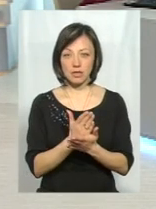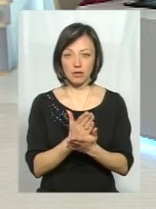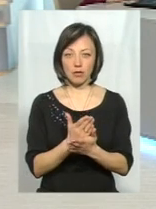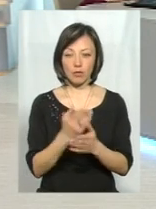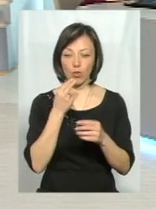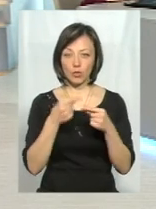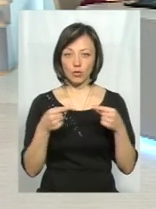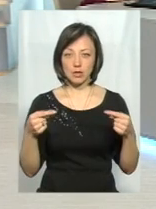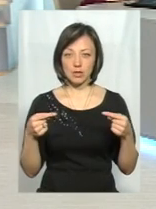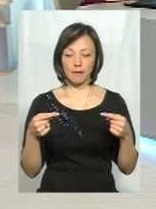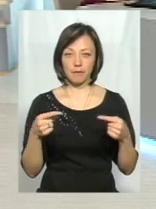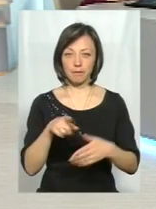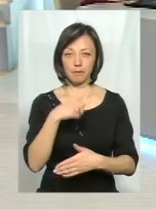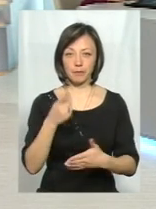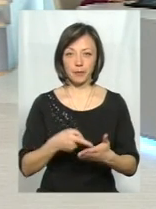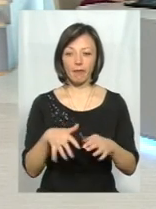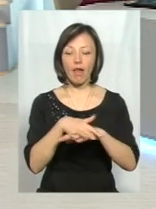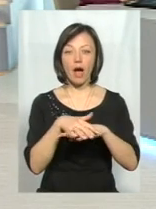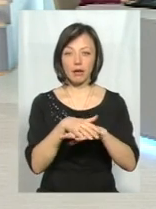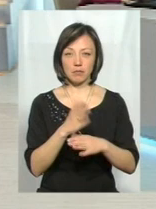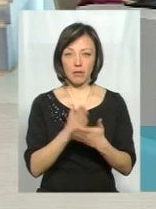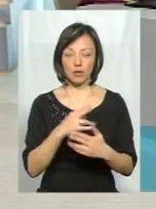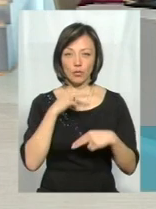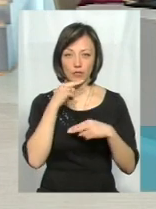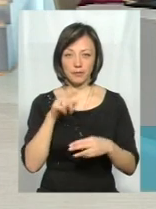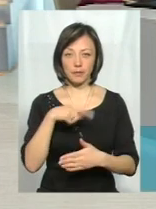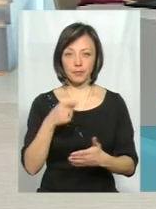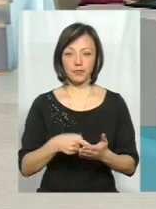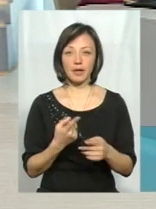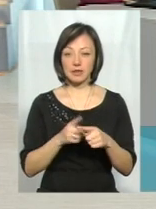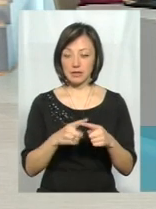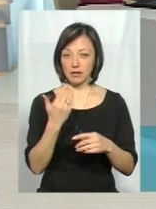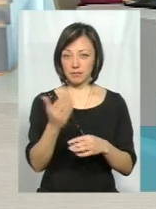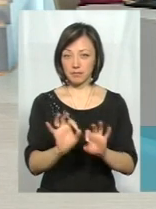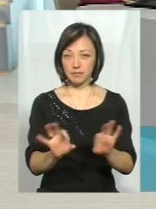якості продукцію продає? На ринках, маю на увазі. Говорячи про даний сюжет,